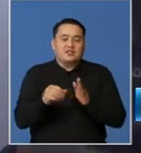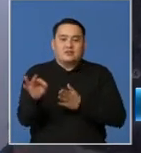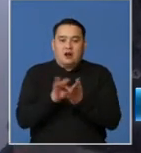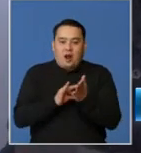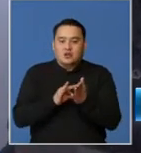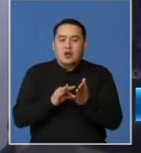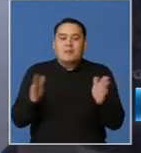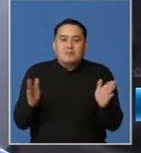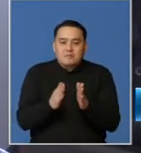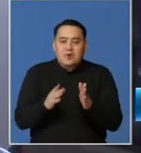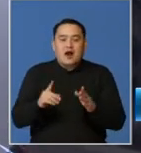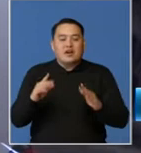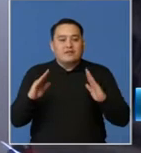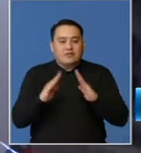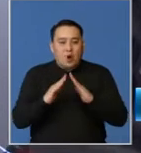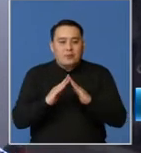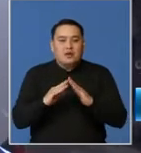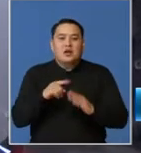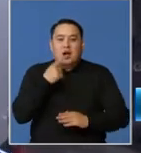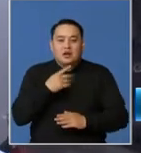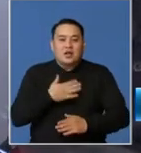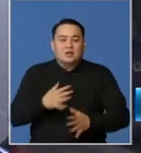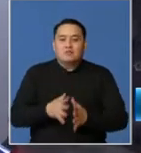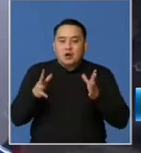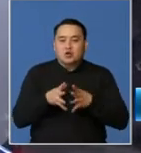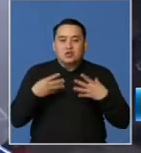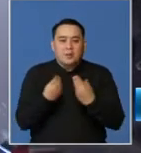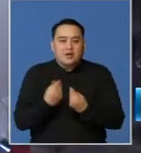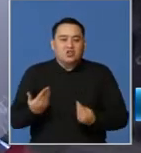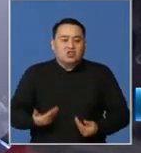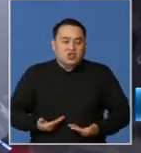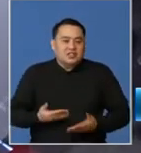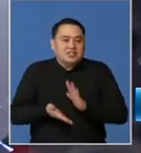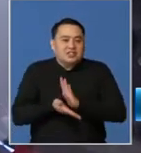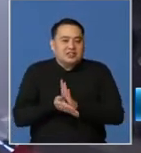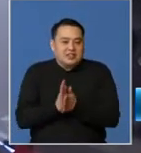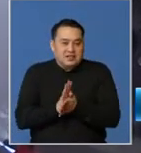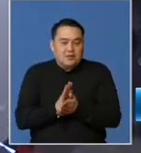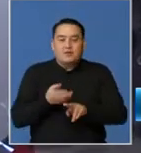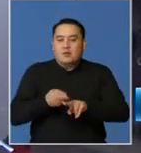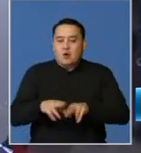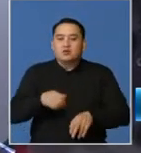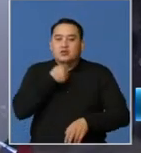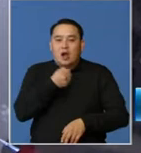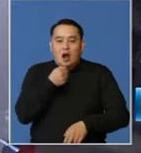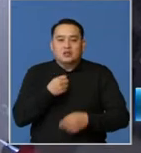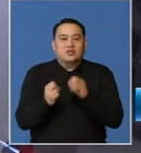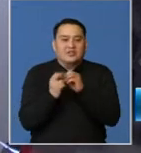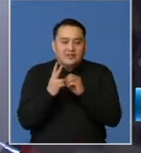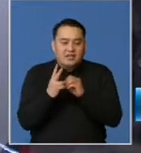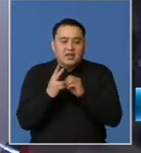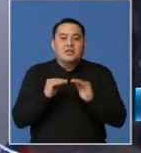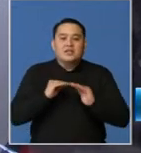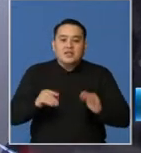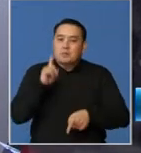Мы жили в маленькой временке, но признаюсь, для нашей большой семьи жить там было тесно. Тем более старшему уже 12.